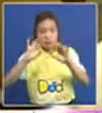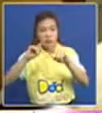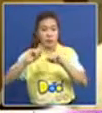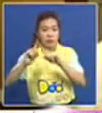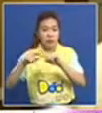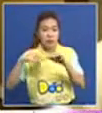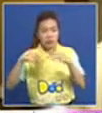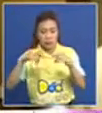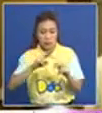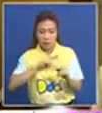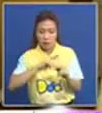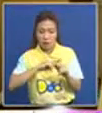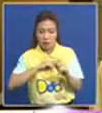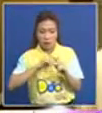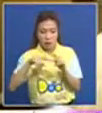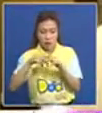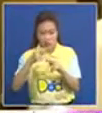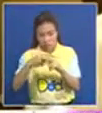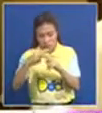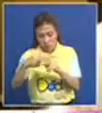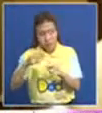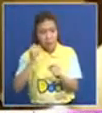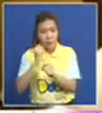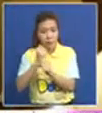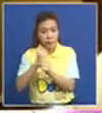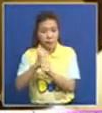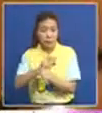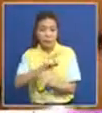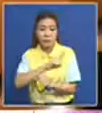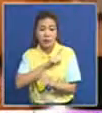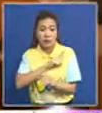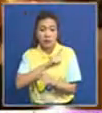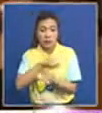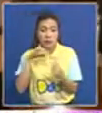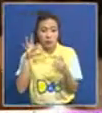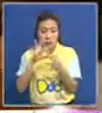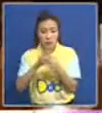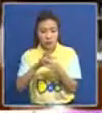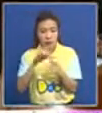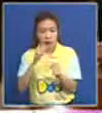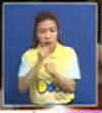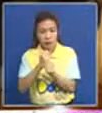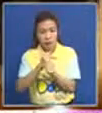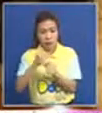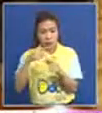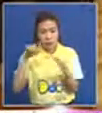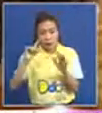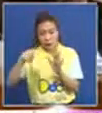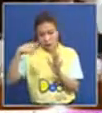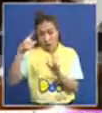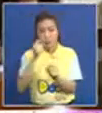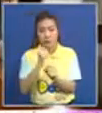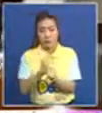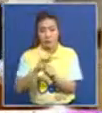ปฏิญาณตนในที่ประชุมและเริ่มปฏิบัติหน้าที่ในฐานะสมาชิกสภานิติบัญญัติแห่งชาติครั้งแรก